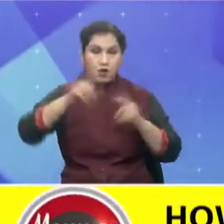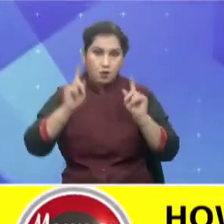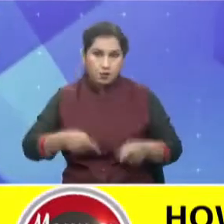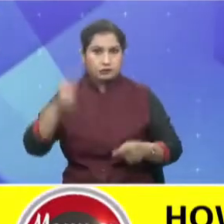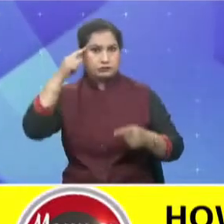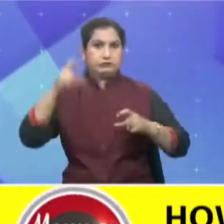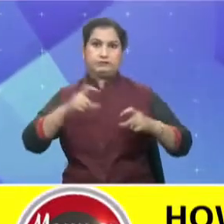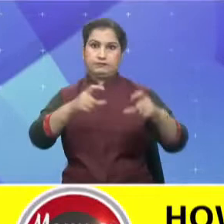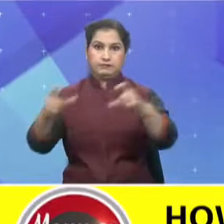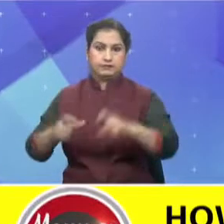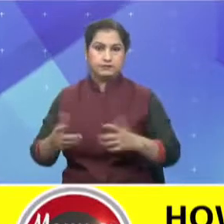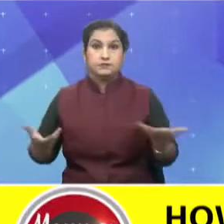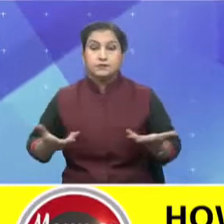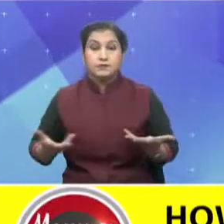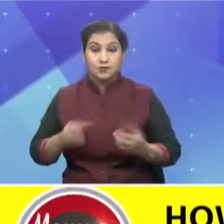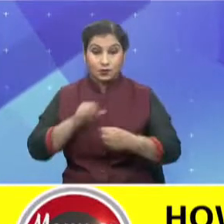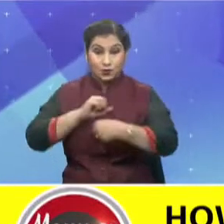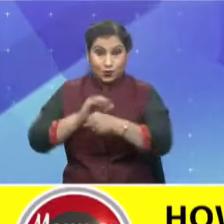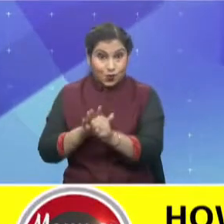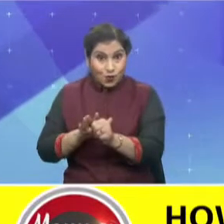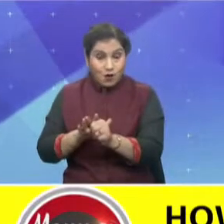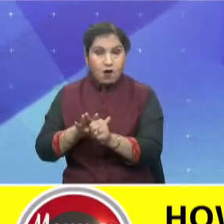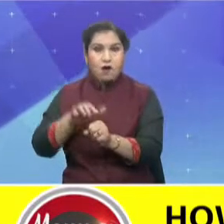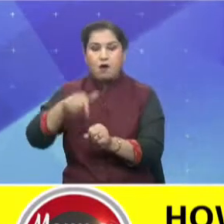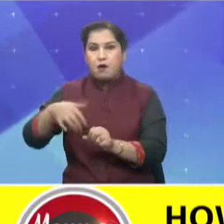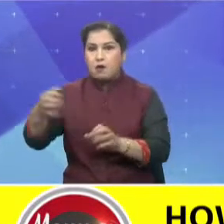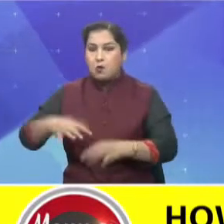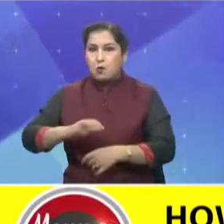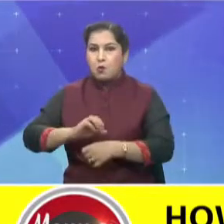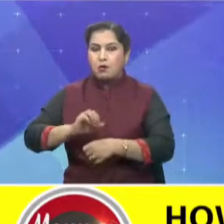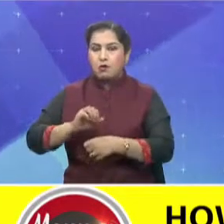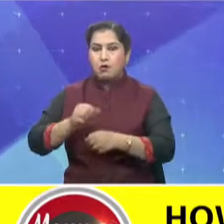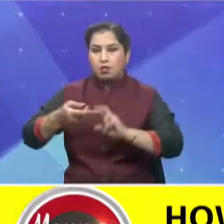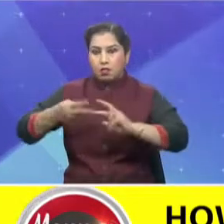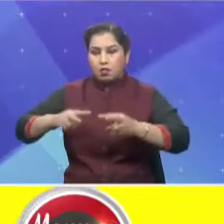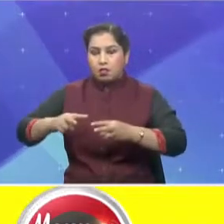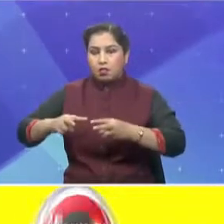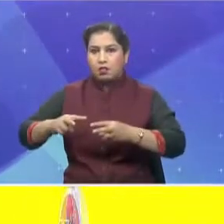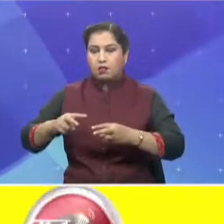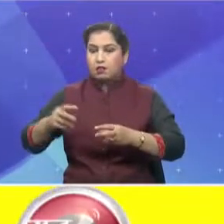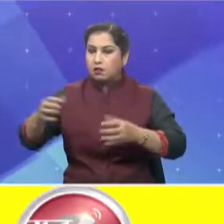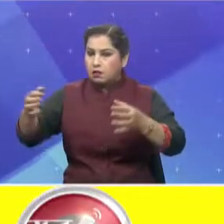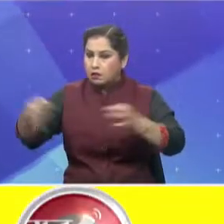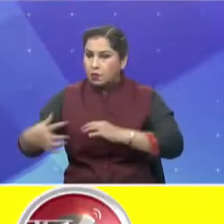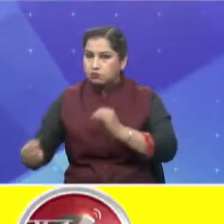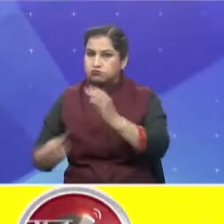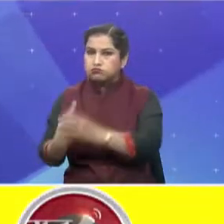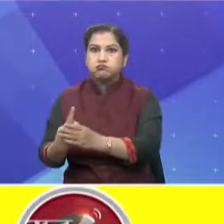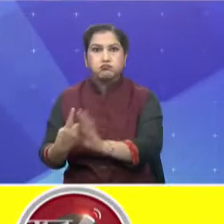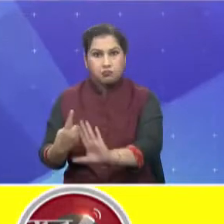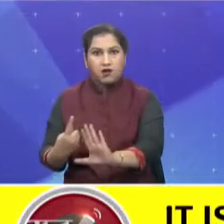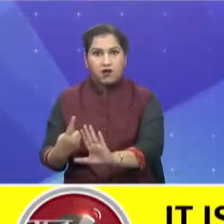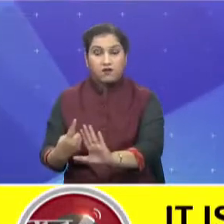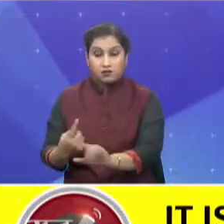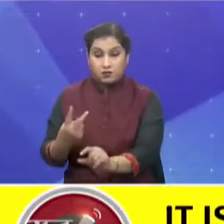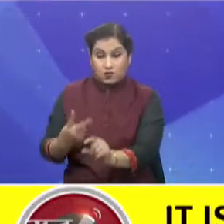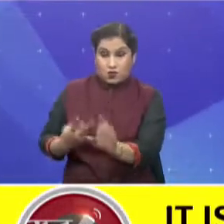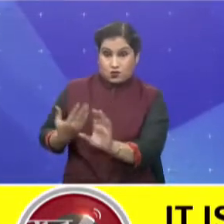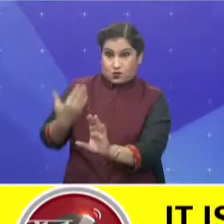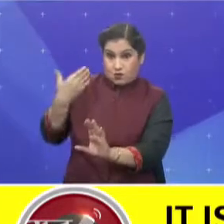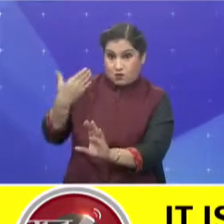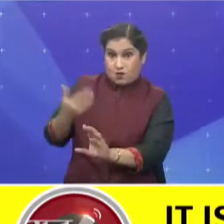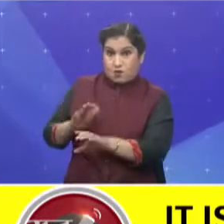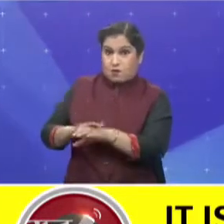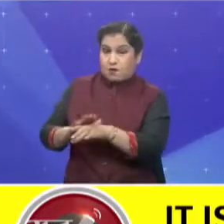रखना है कि कोरोना का एक नया वेरिएंट दस्तक दे चुका है। पिछले 2 वर्षों का